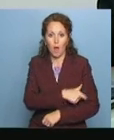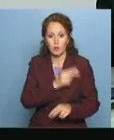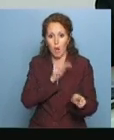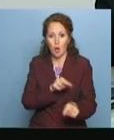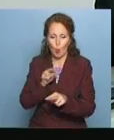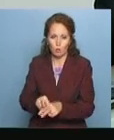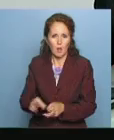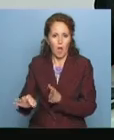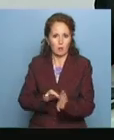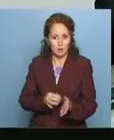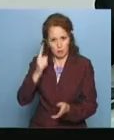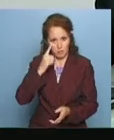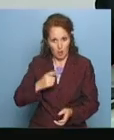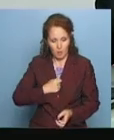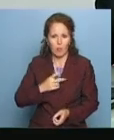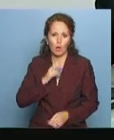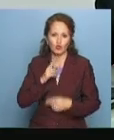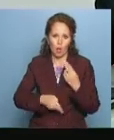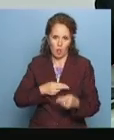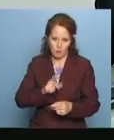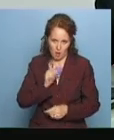на жалобы горожан. Анна Ковырзина продолжит.